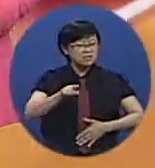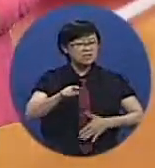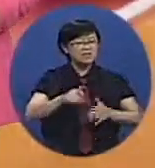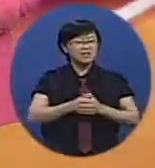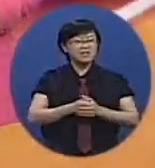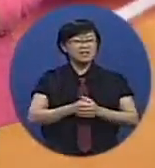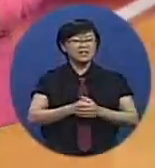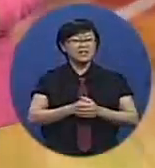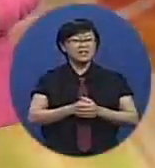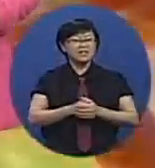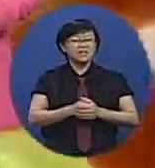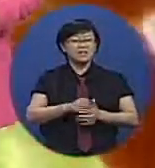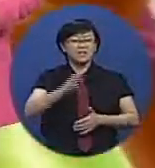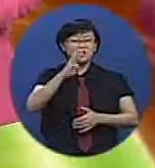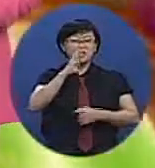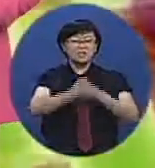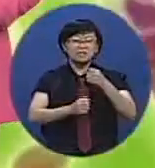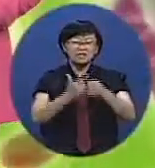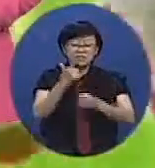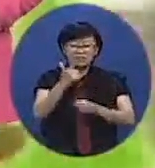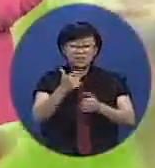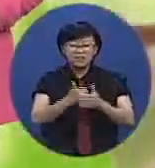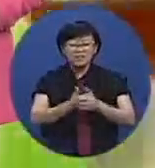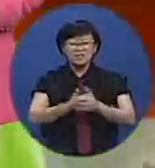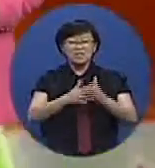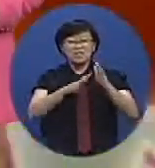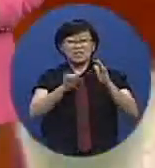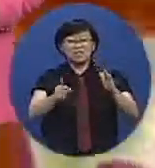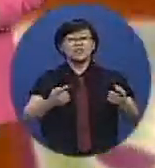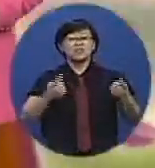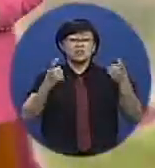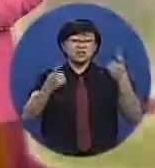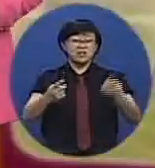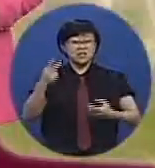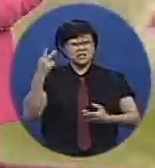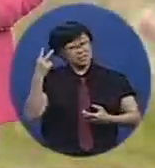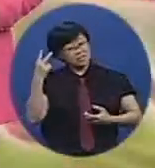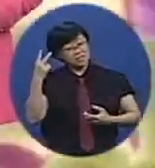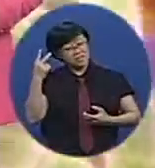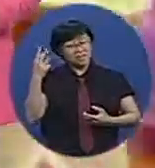해놔갖고, 36년 만에 이제 가족 여행을 이제 2박 3일로 처음